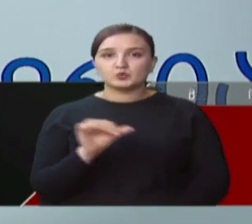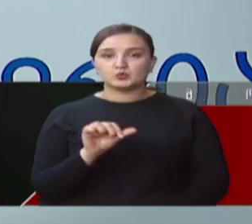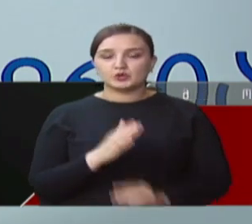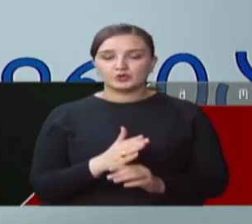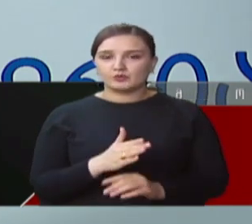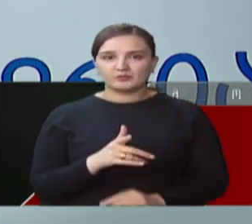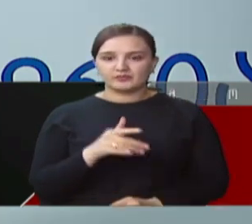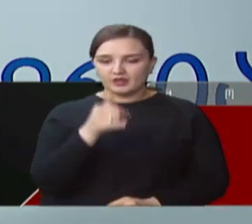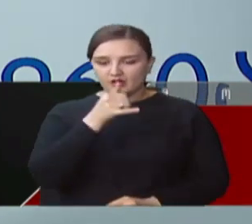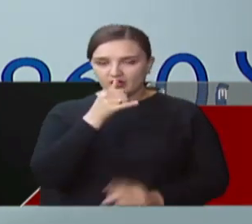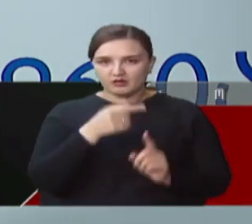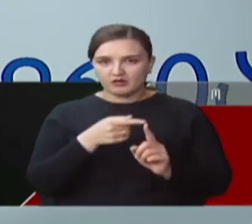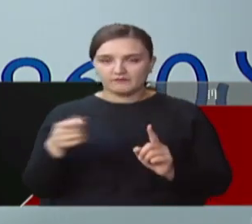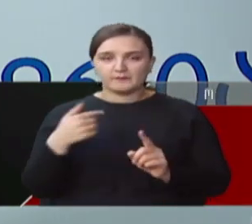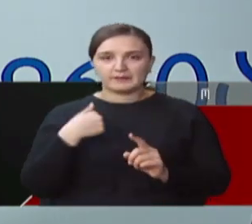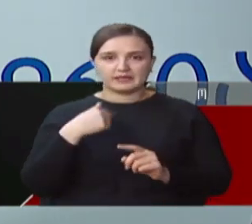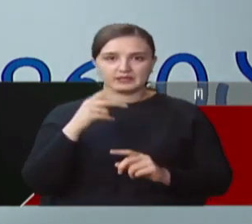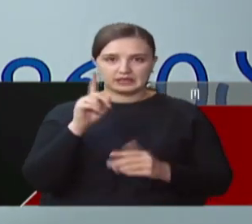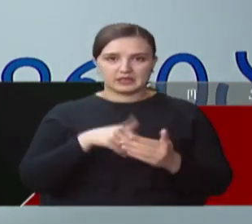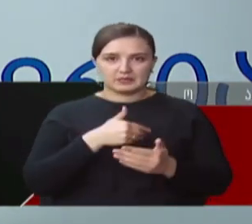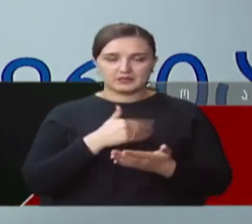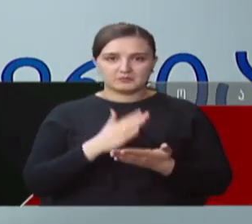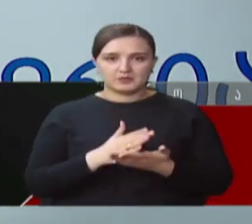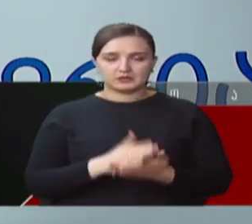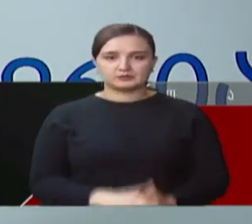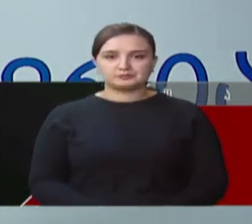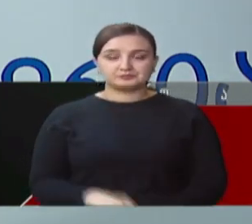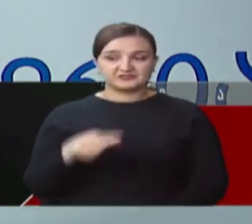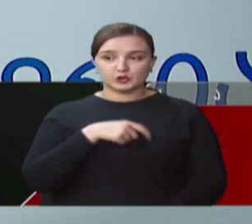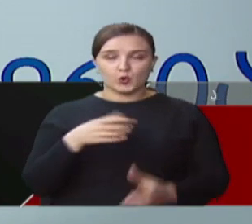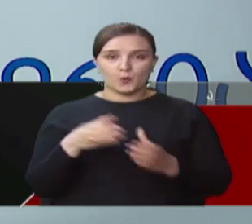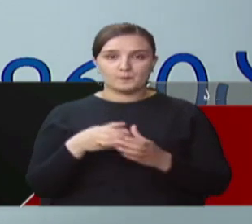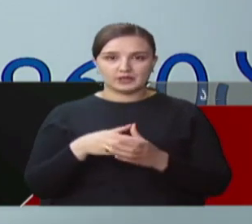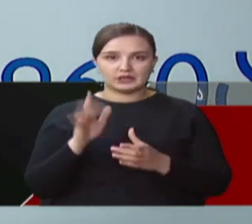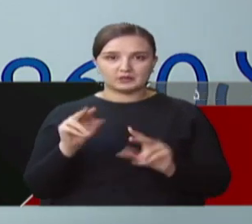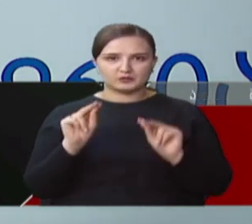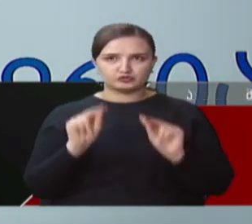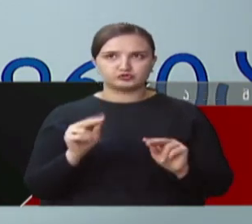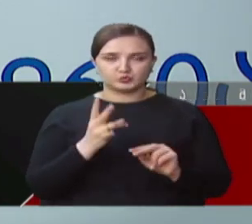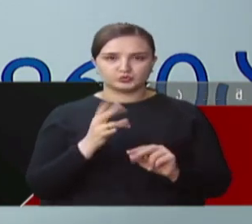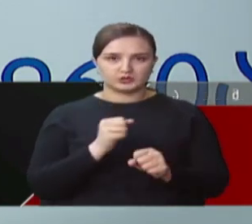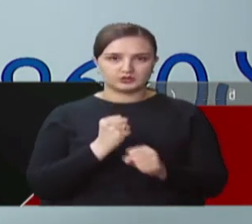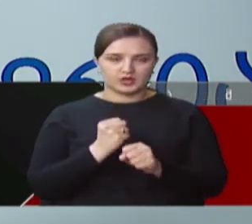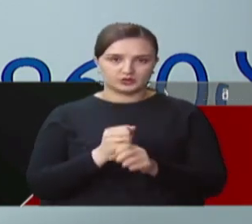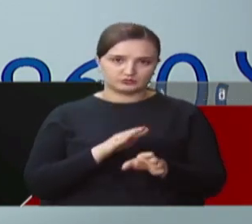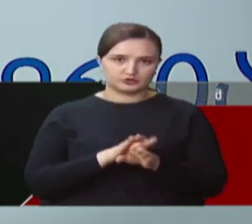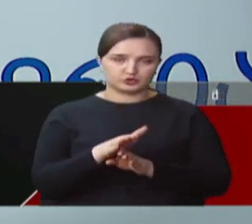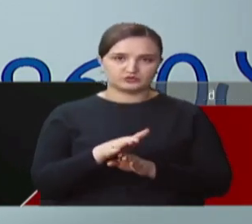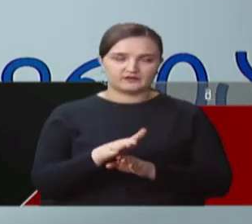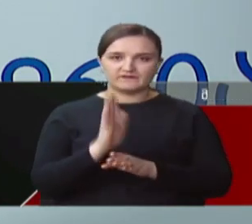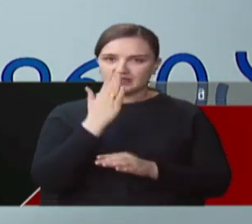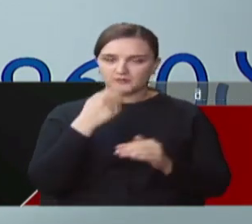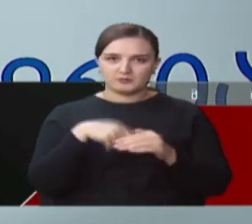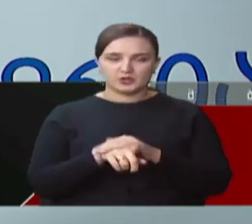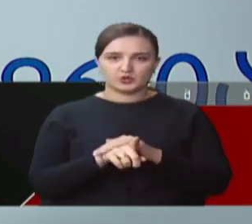ამდენი ხანი ვერ მოხერხდა. Მე ვიმედოვნებ, რომ ბადა კონსტრაქშენი იქნება ის კომპანია, რომელიც კეთილს ინდისიერად შეასრულებს